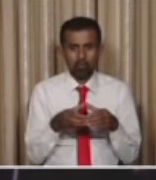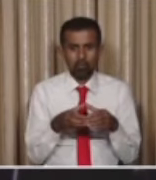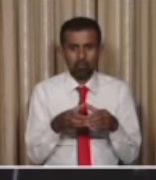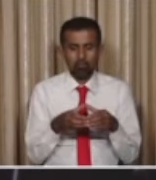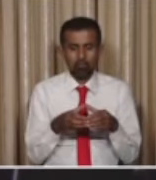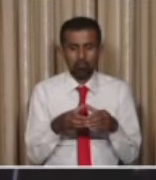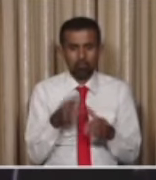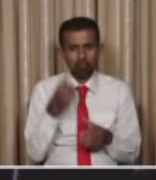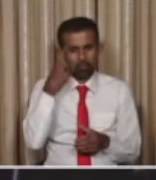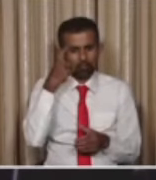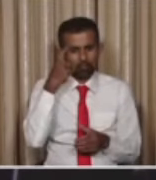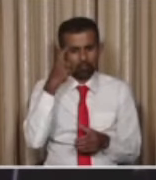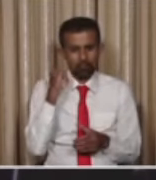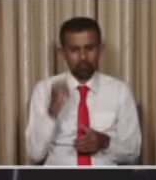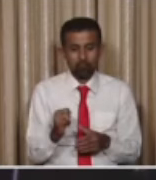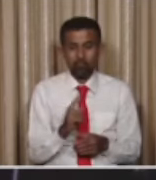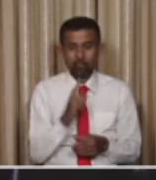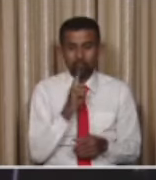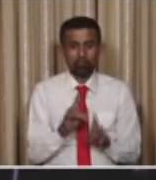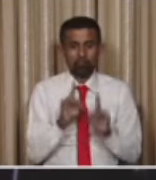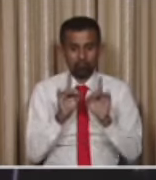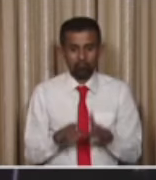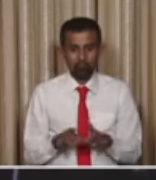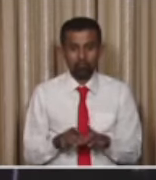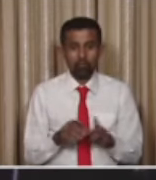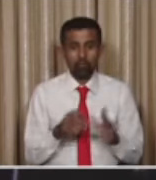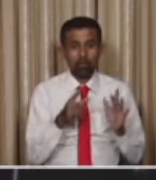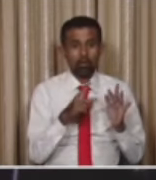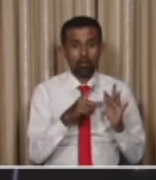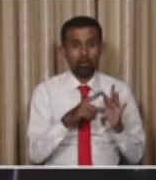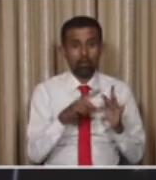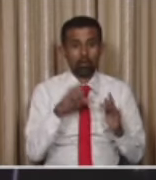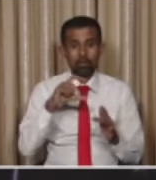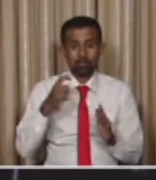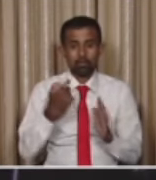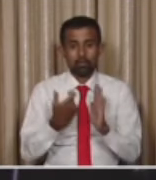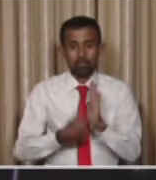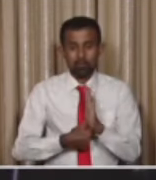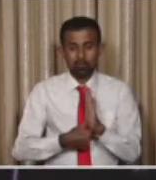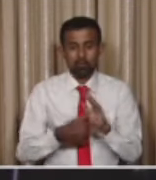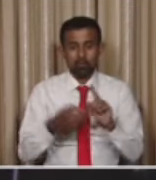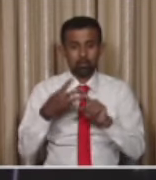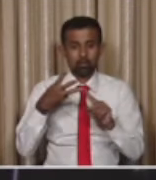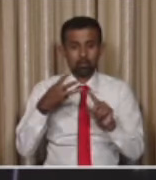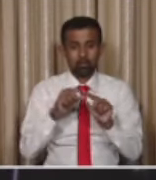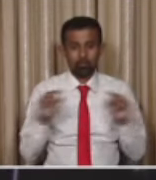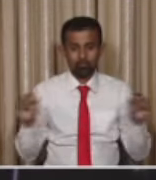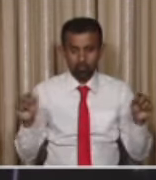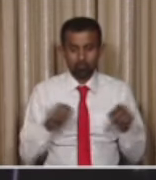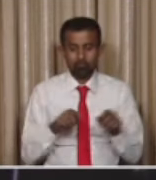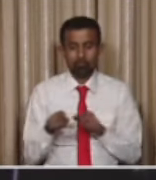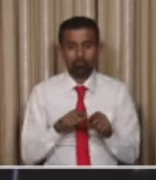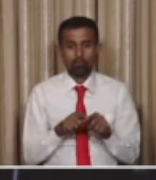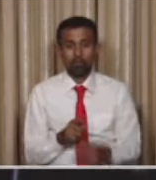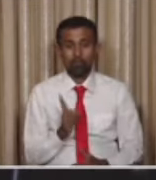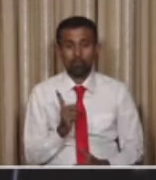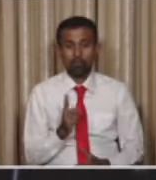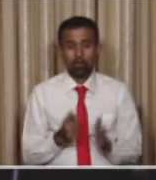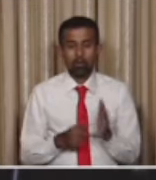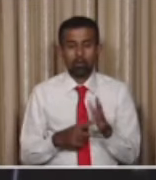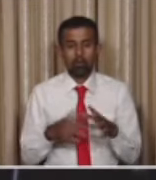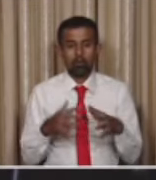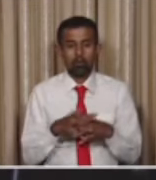රිසිත රිදවන ප්‍රකාශයක් කළ පමණින් ICCRPR පනතේ තුන්වෙනි වගන්තිය යටතේ පමණක් නොව දණ්ඩ නීති